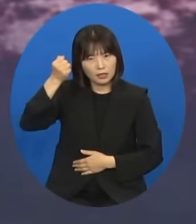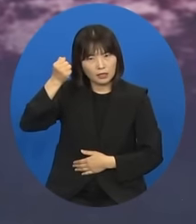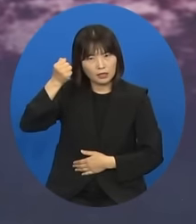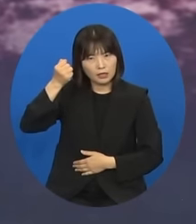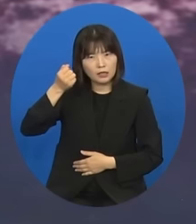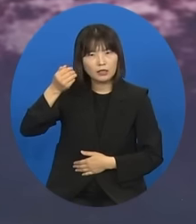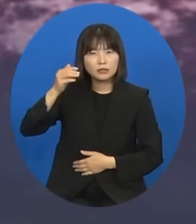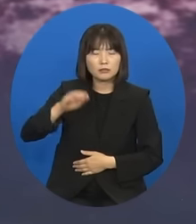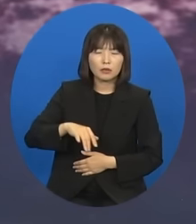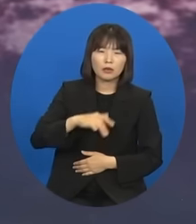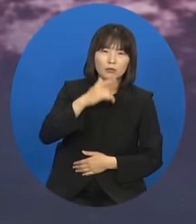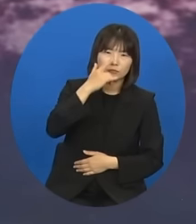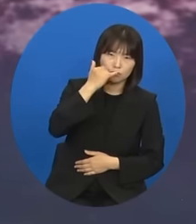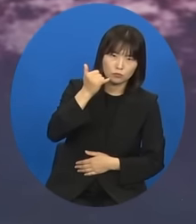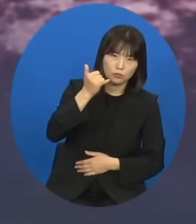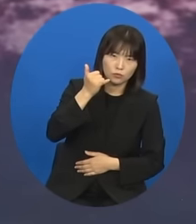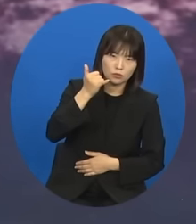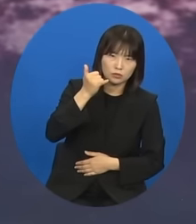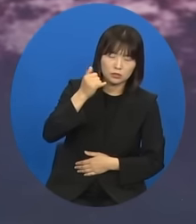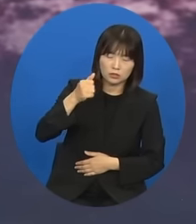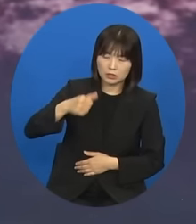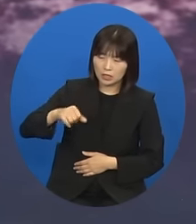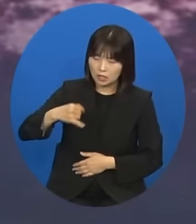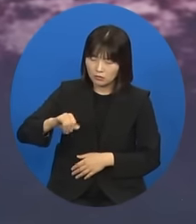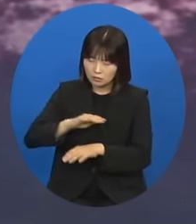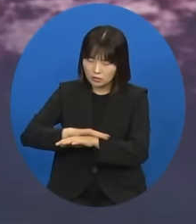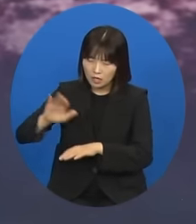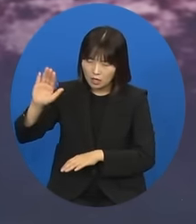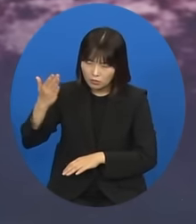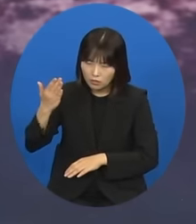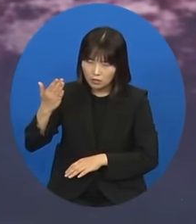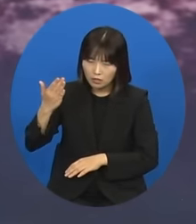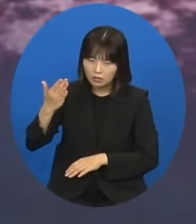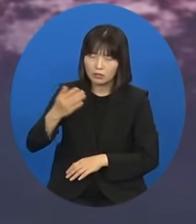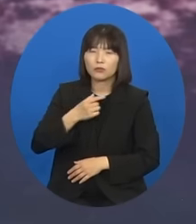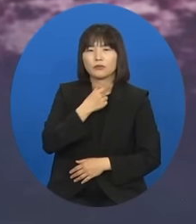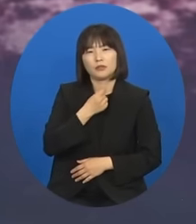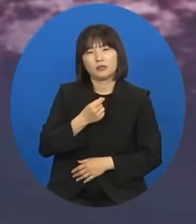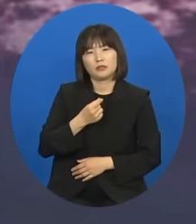부모가 자식이 안 되기를 바라고 자식을 그렇게 미워하겠으며